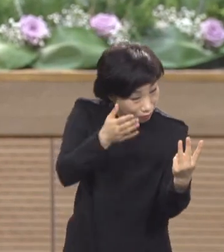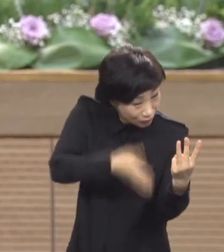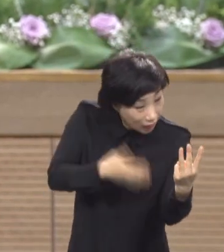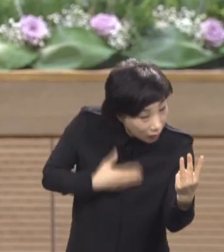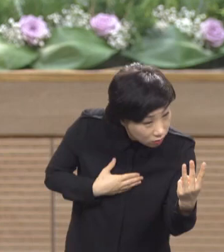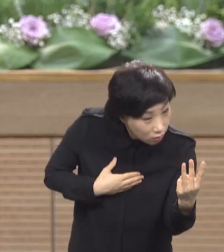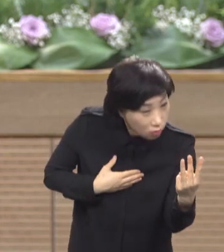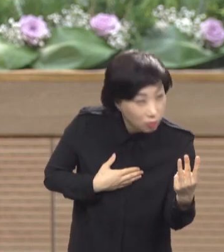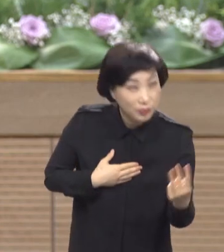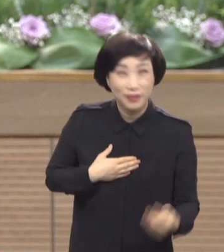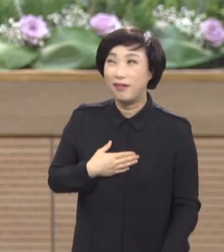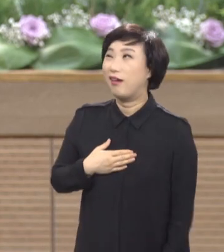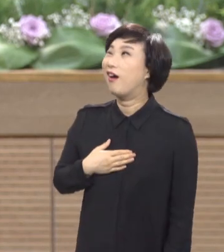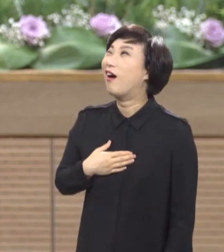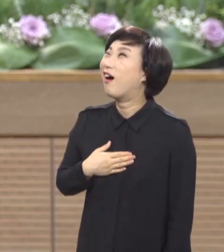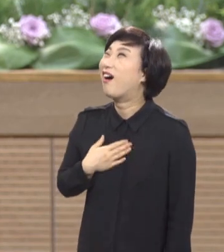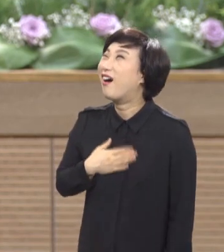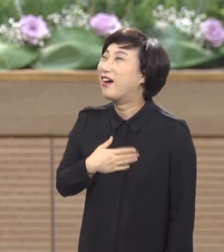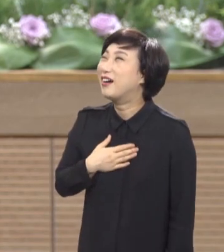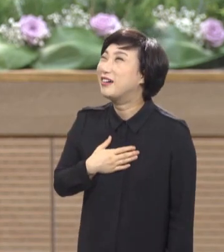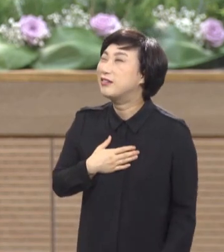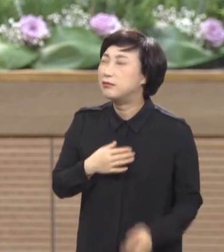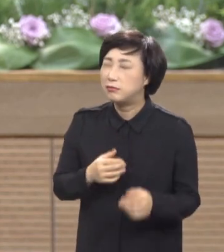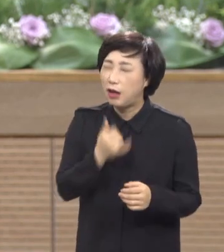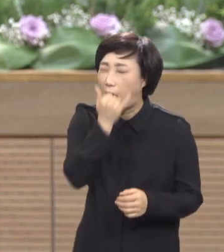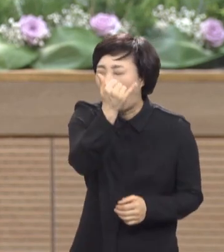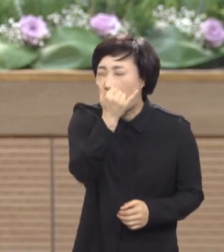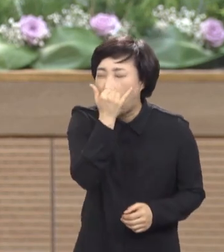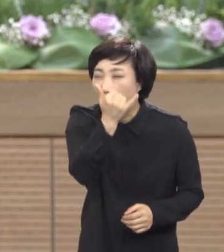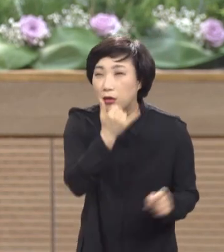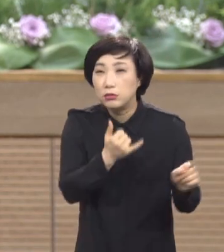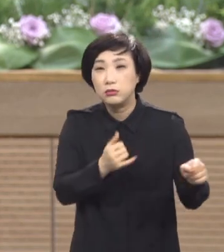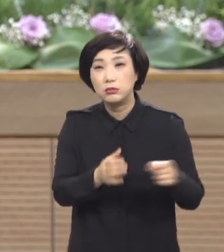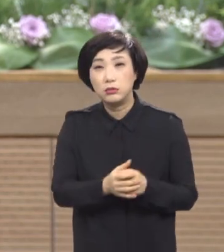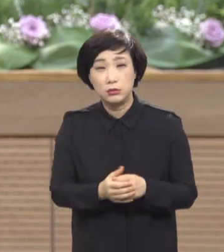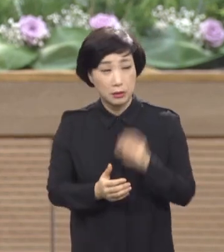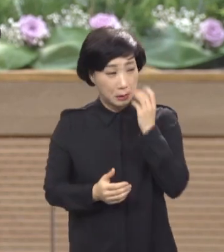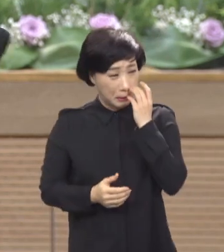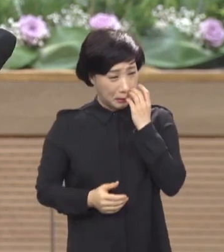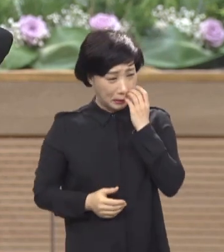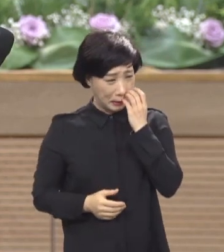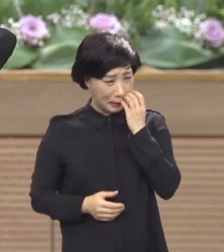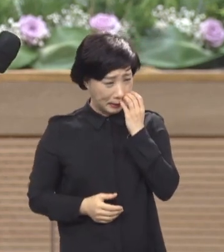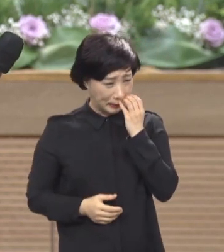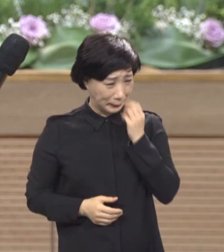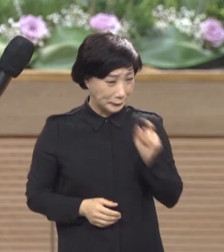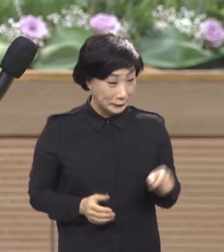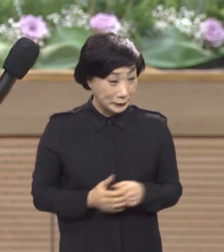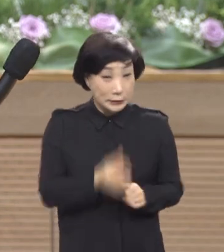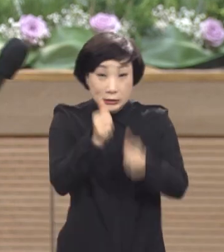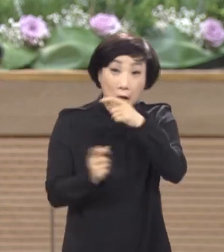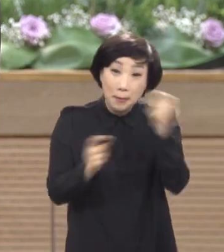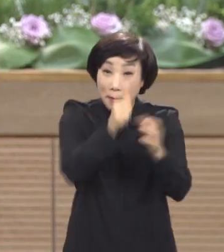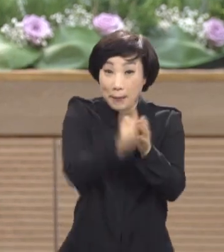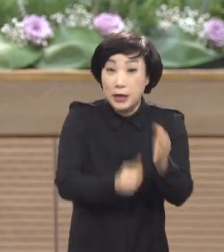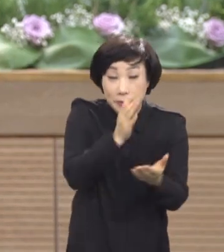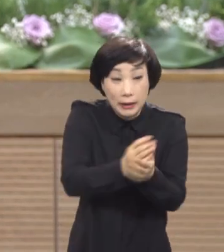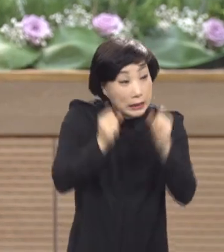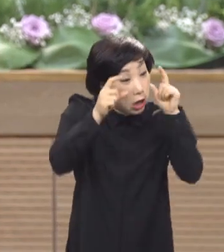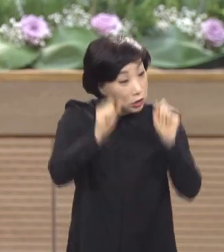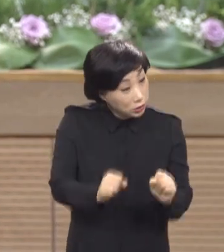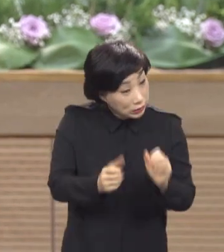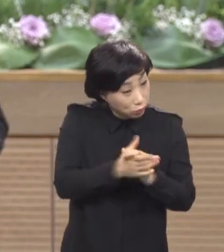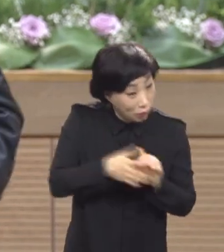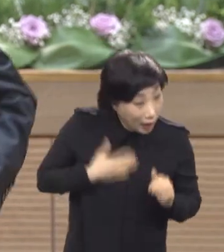제자들이 자빠져 차요 분명히 말씀하셨어요 시험에 들지 않도록 깨어